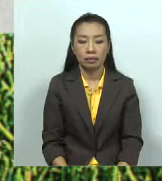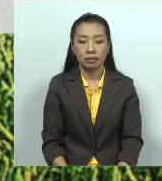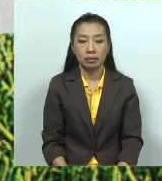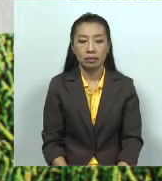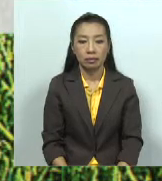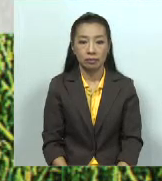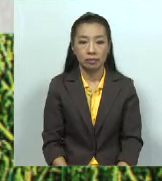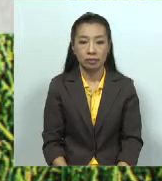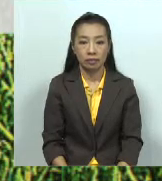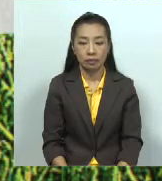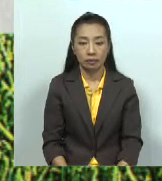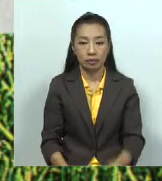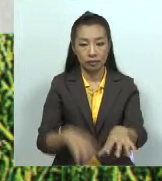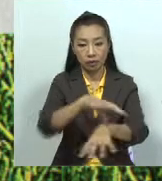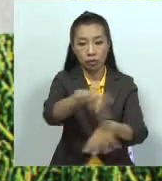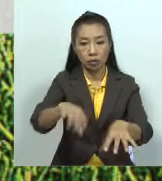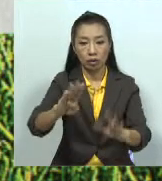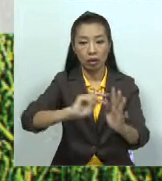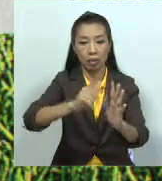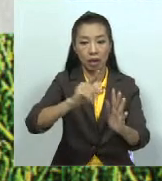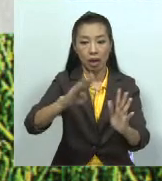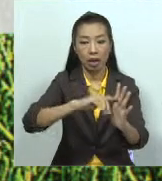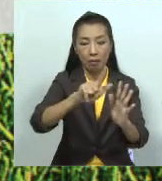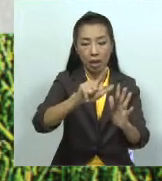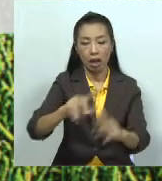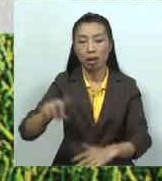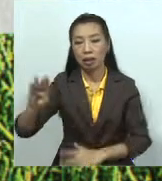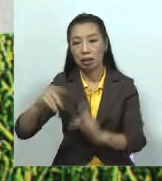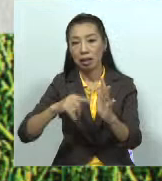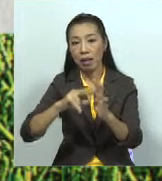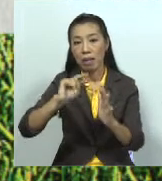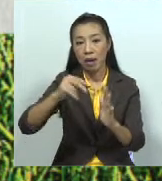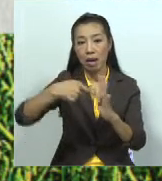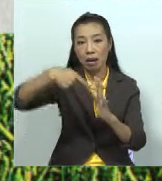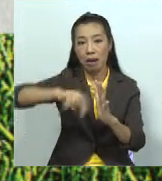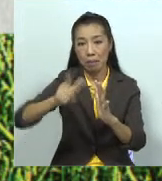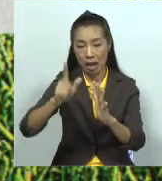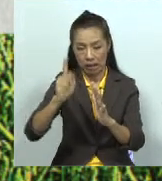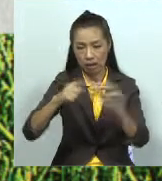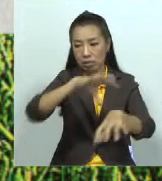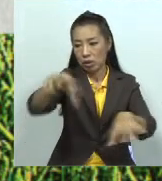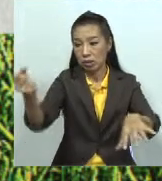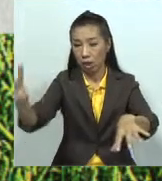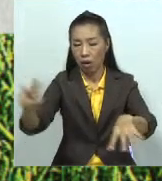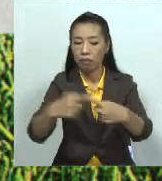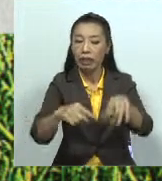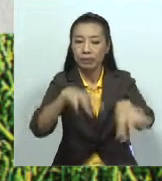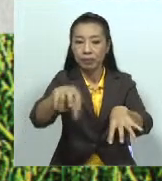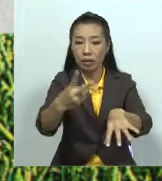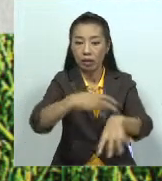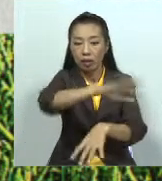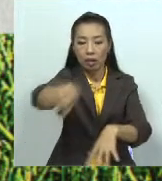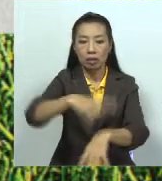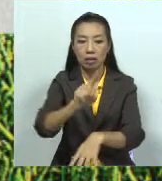ทุ่งบางบานบ้านแพนเป็น1ใน12ทุ่งลุ่มน้ำเจ้าพระยาตอนล่างรวมพื้นที่ประมาณ 1,150,000